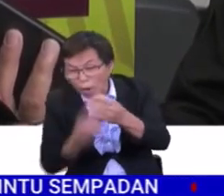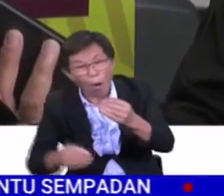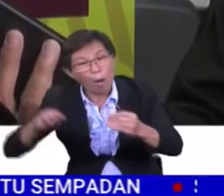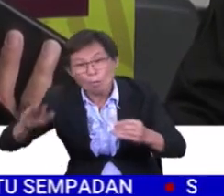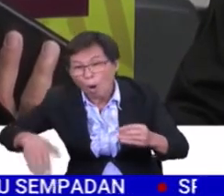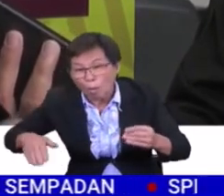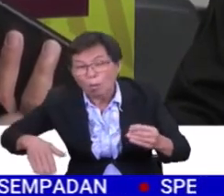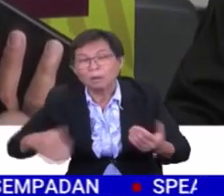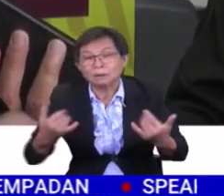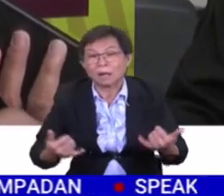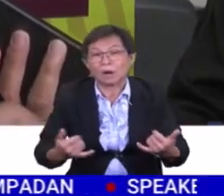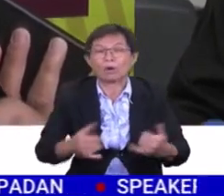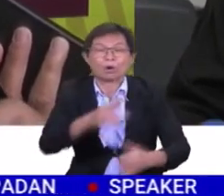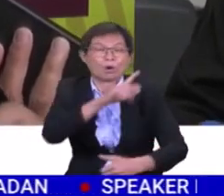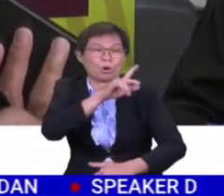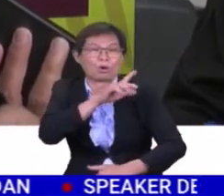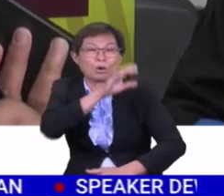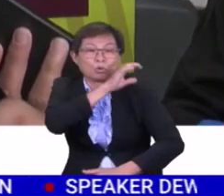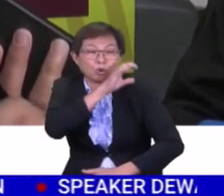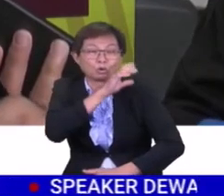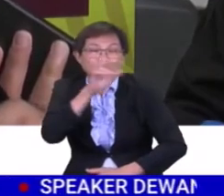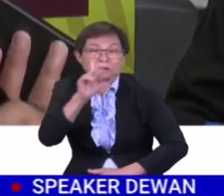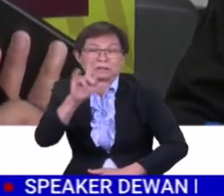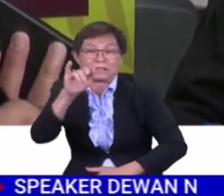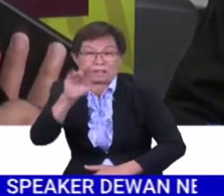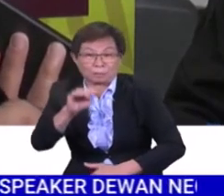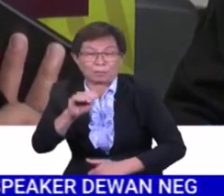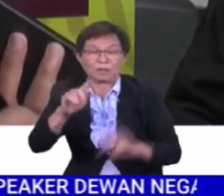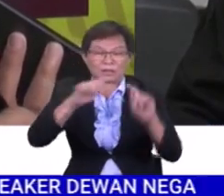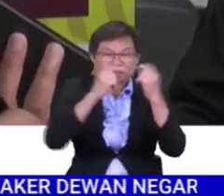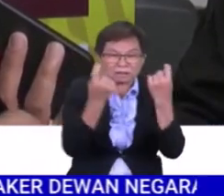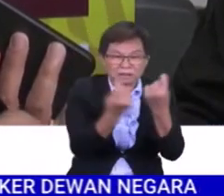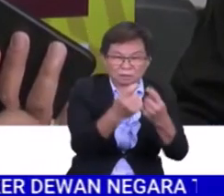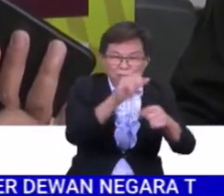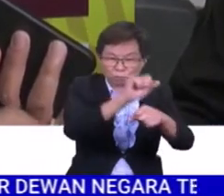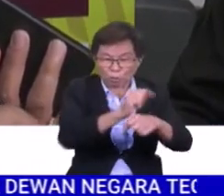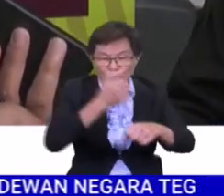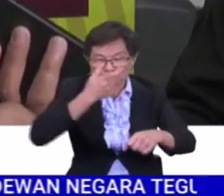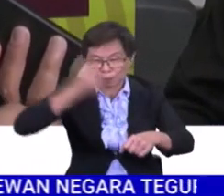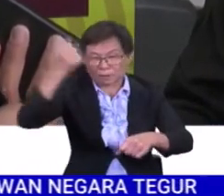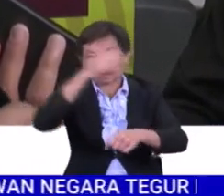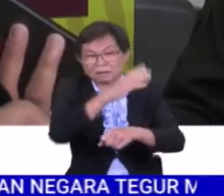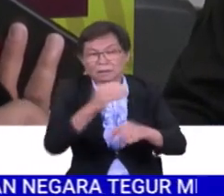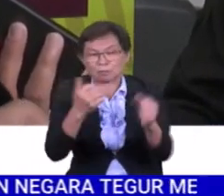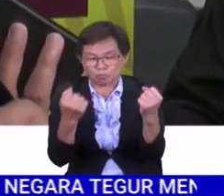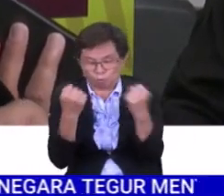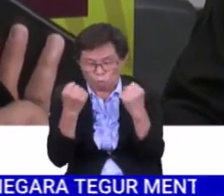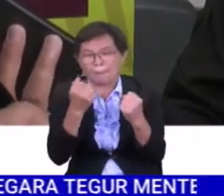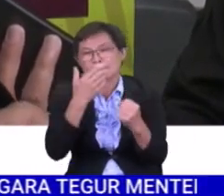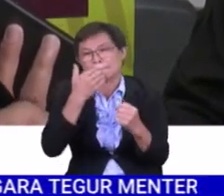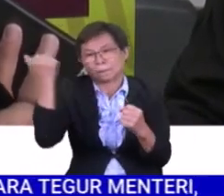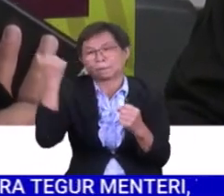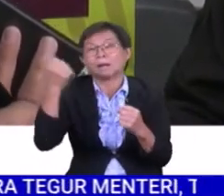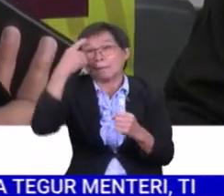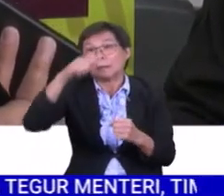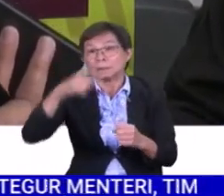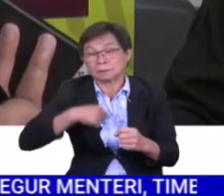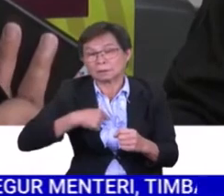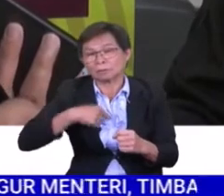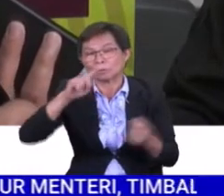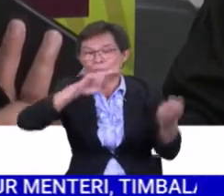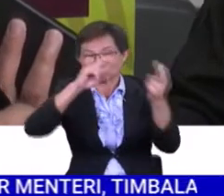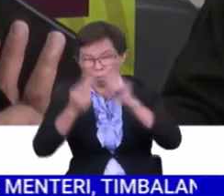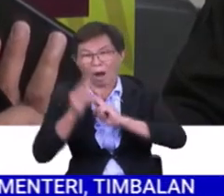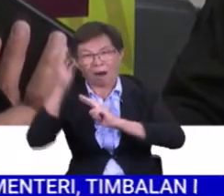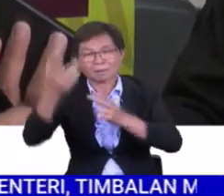Coach Kim, kita dapat satu teamwork yang lebih baik, yang lebih mantap. Pada saya, memang